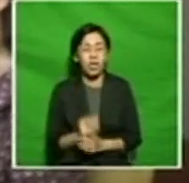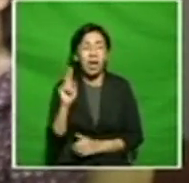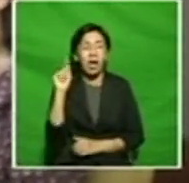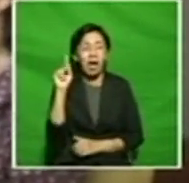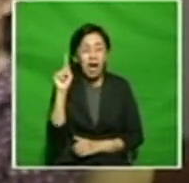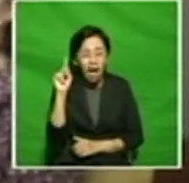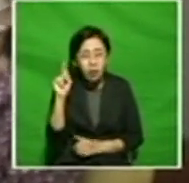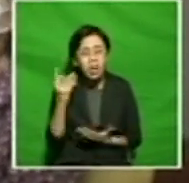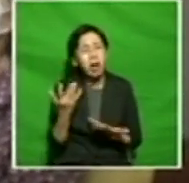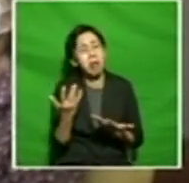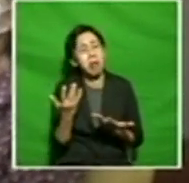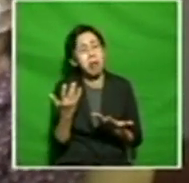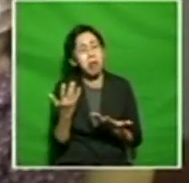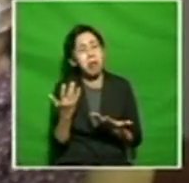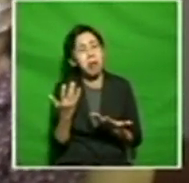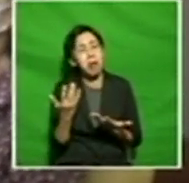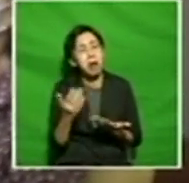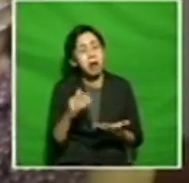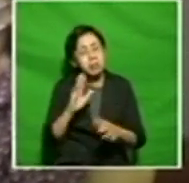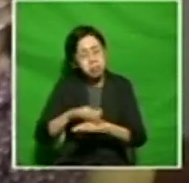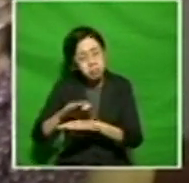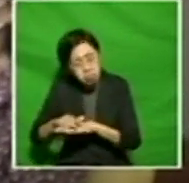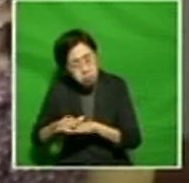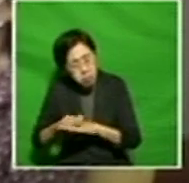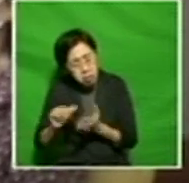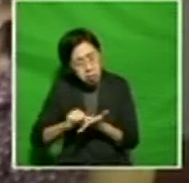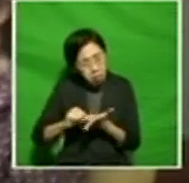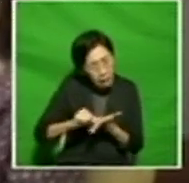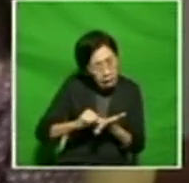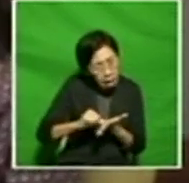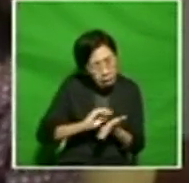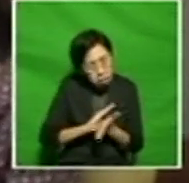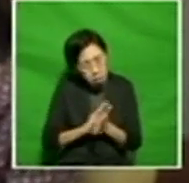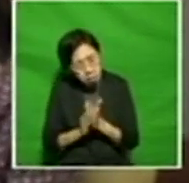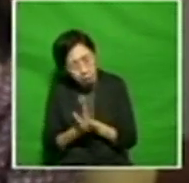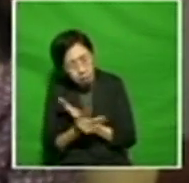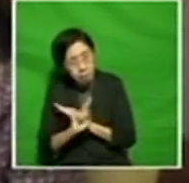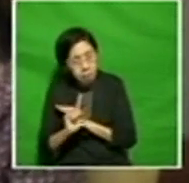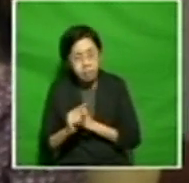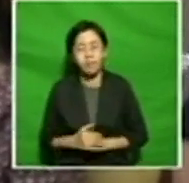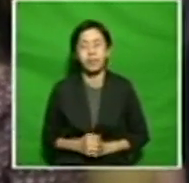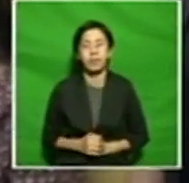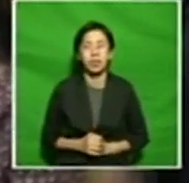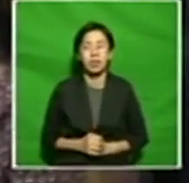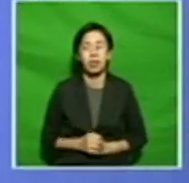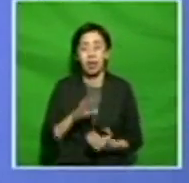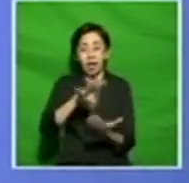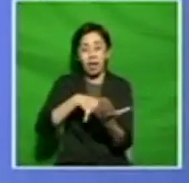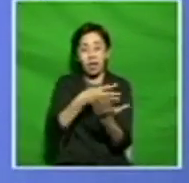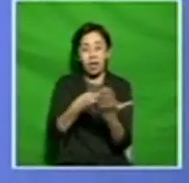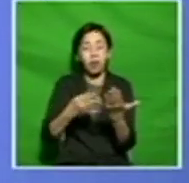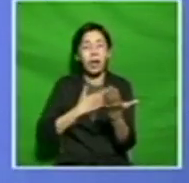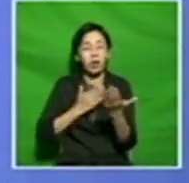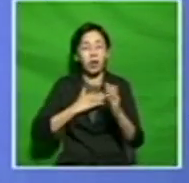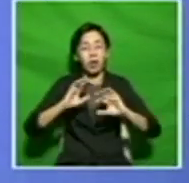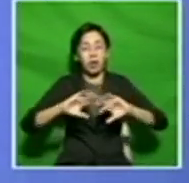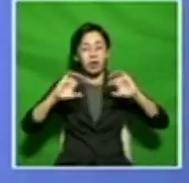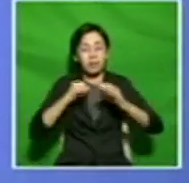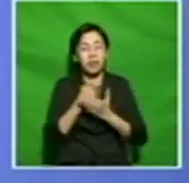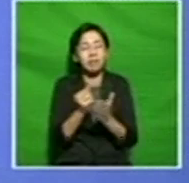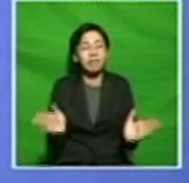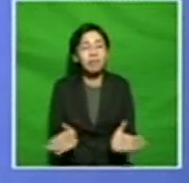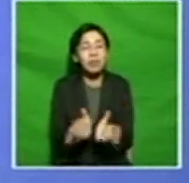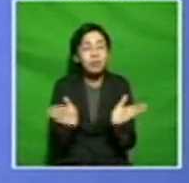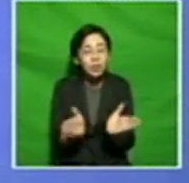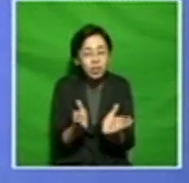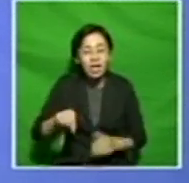การกำชับหรือปรับเปลี่ยนหรือยังไงอะไรบ้างไหมครับ ในส่วนที่เป็นนโยบายที่รัฐยังคงสนับสนุน